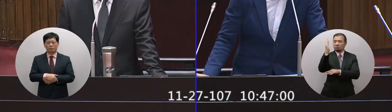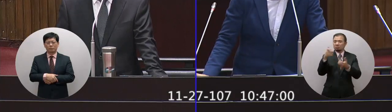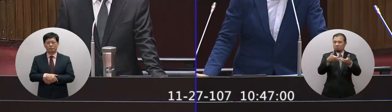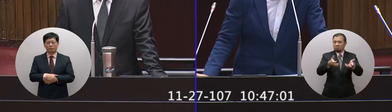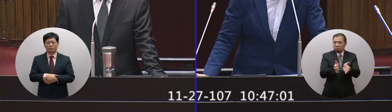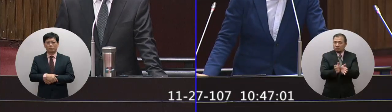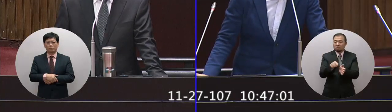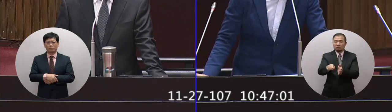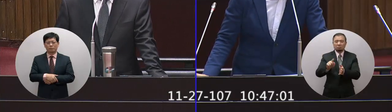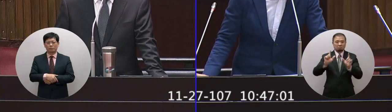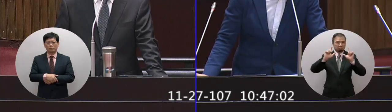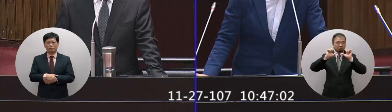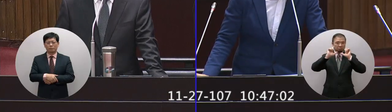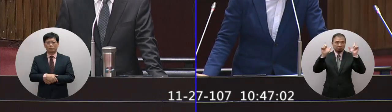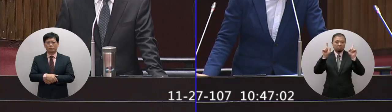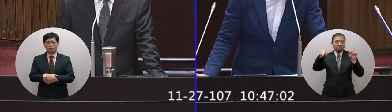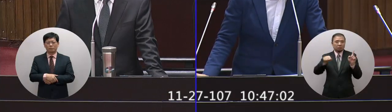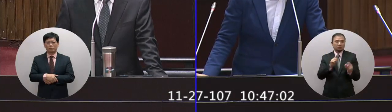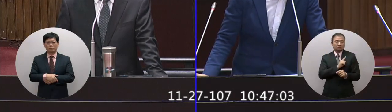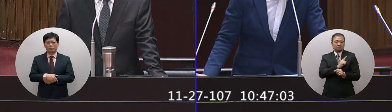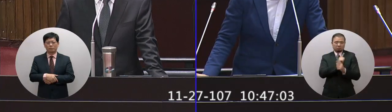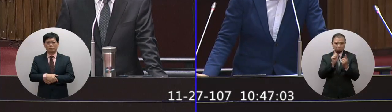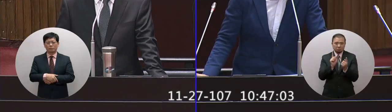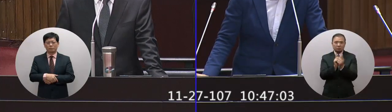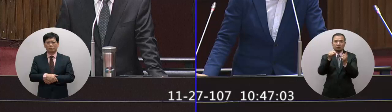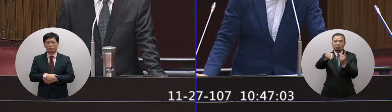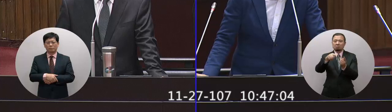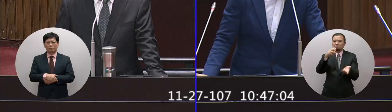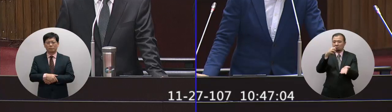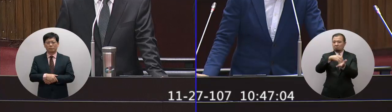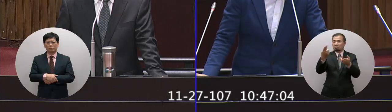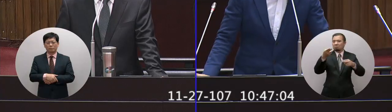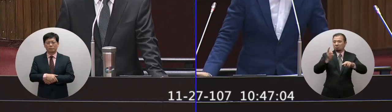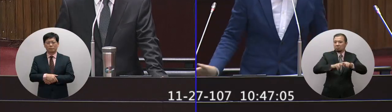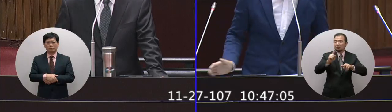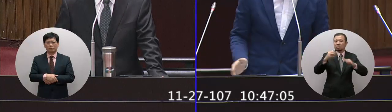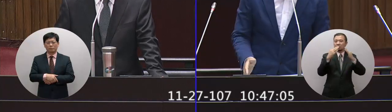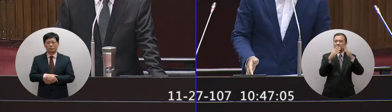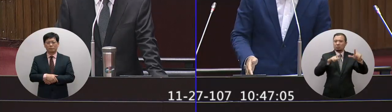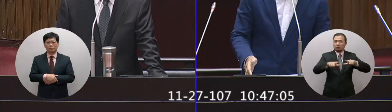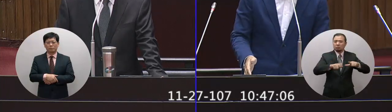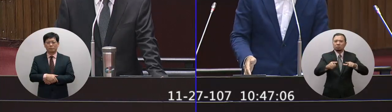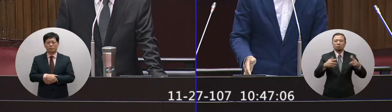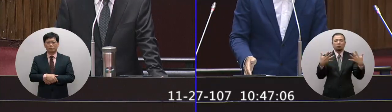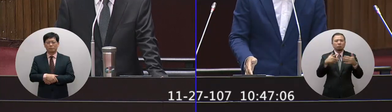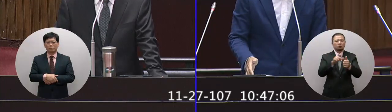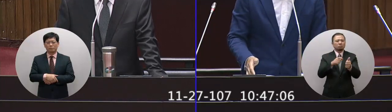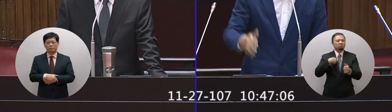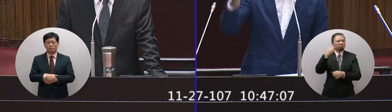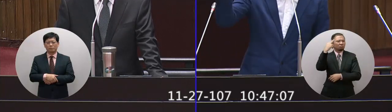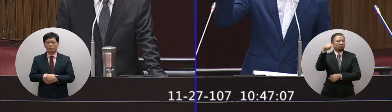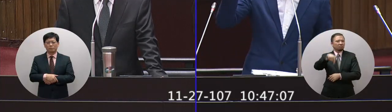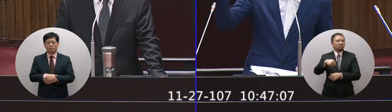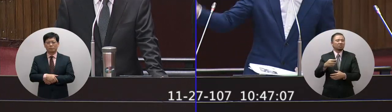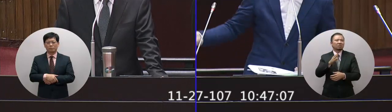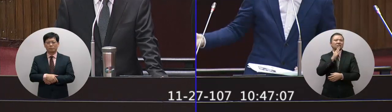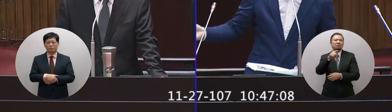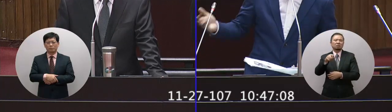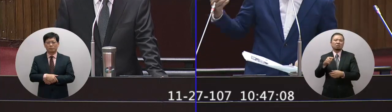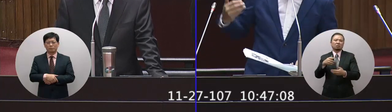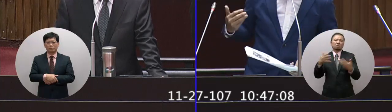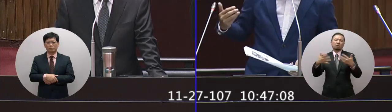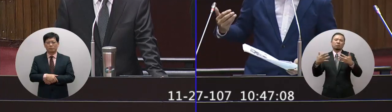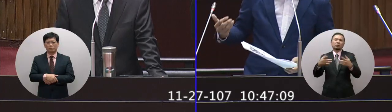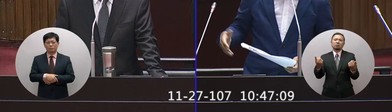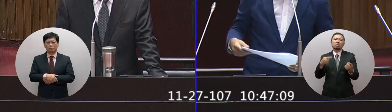来主张你们这个非核家园期限的问题吗？我觉得这才是最大问题啊！之前默不作声，